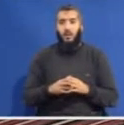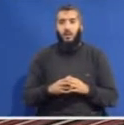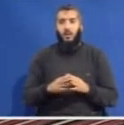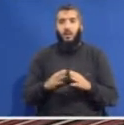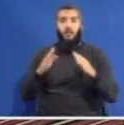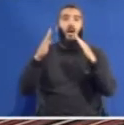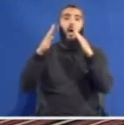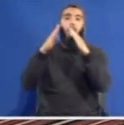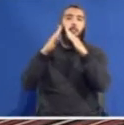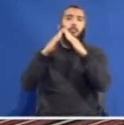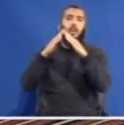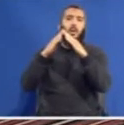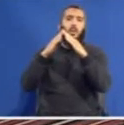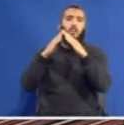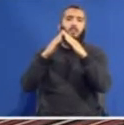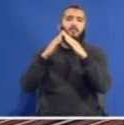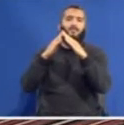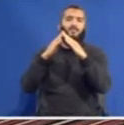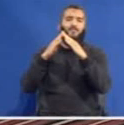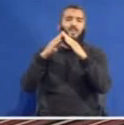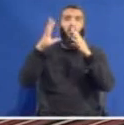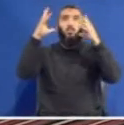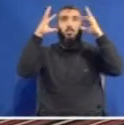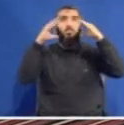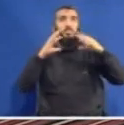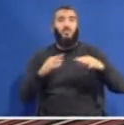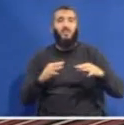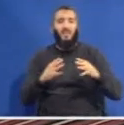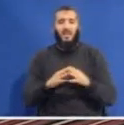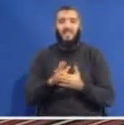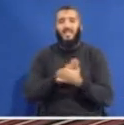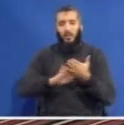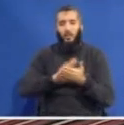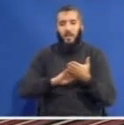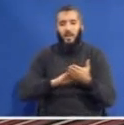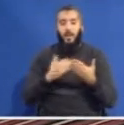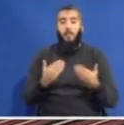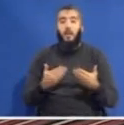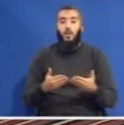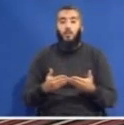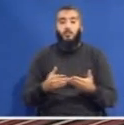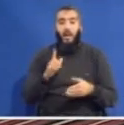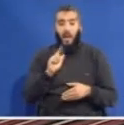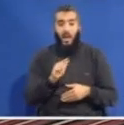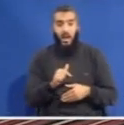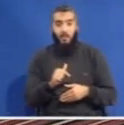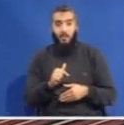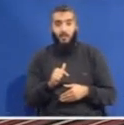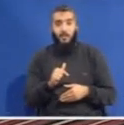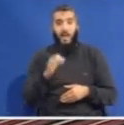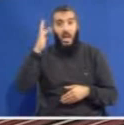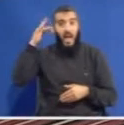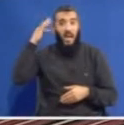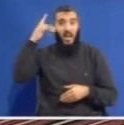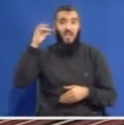ماليش مدرك حي البراج. معليش شوف عم علي الله يخليك. نعم. احنا في هذا الفضاء نجاوبوا على الانشغالات